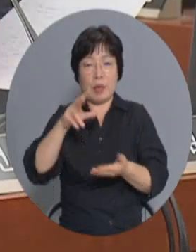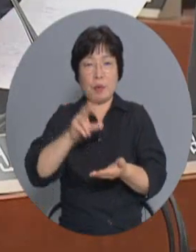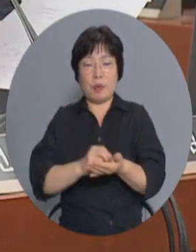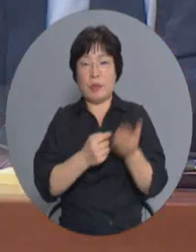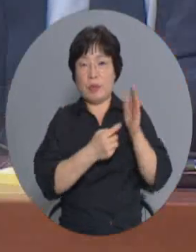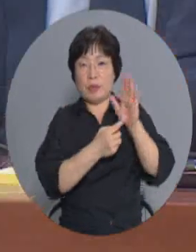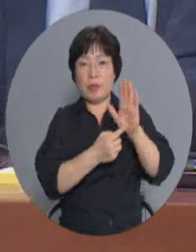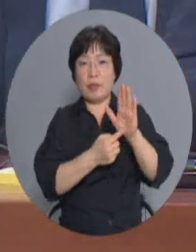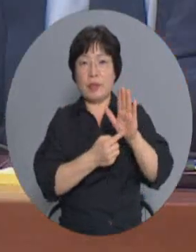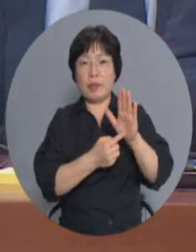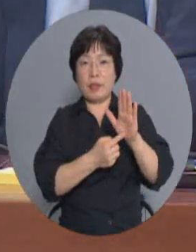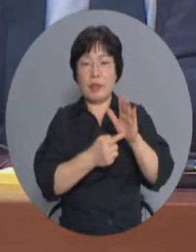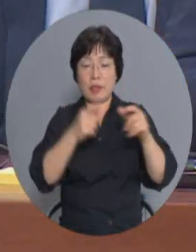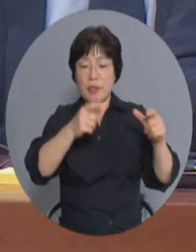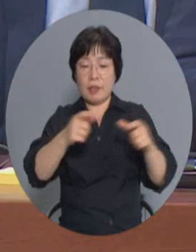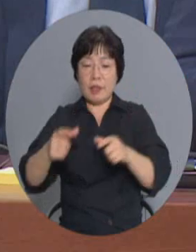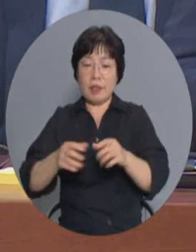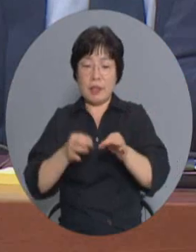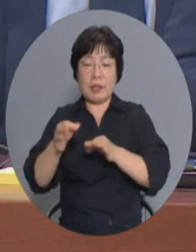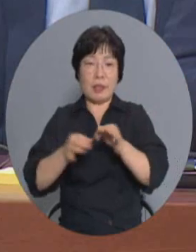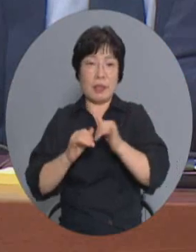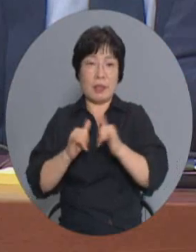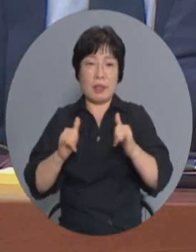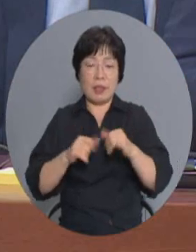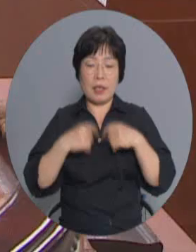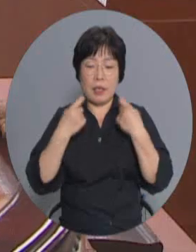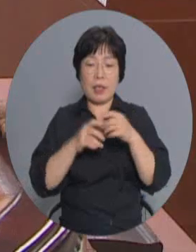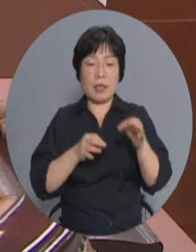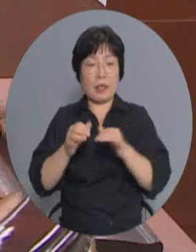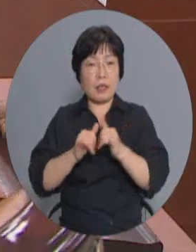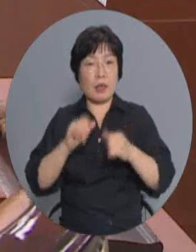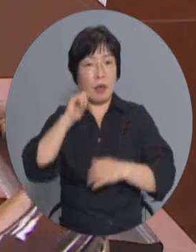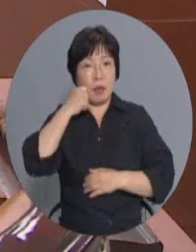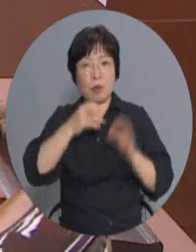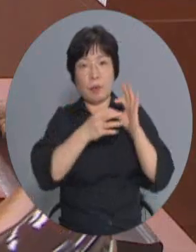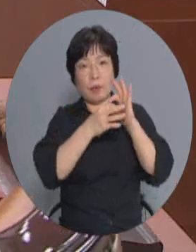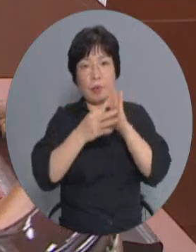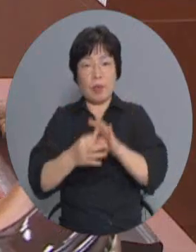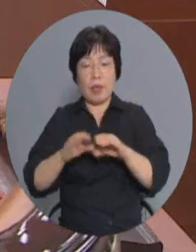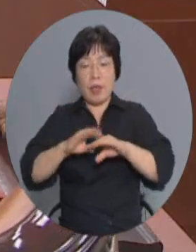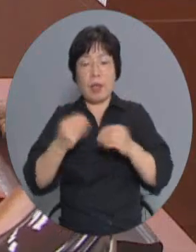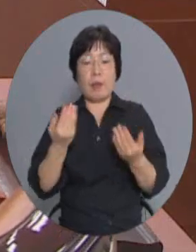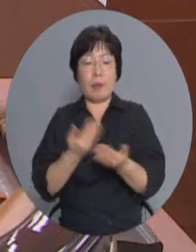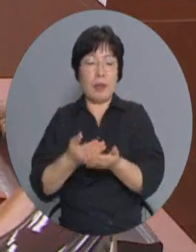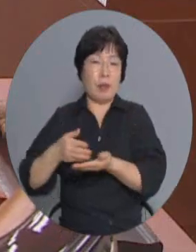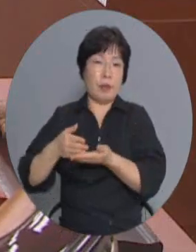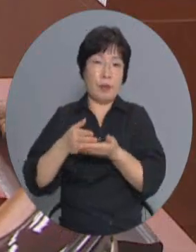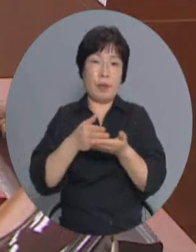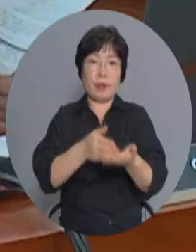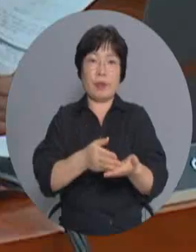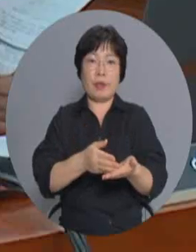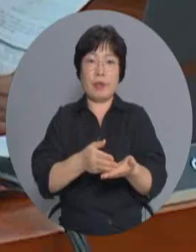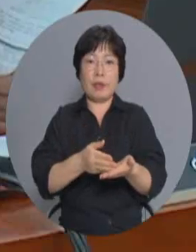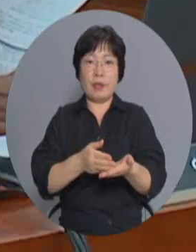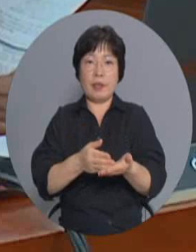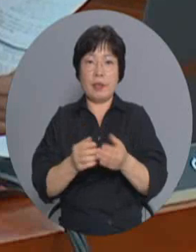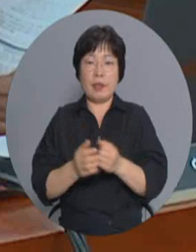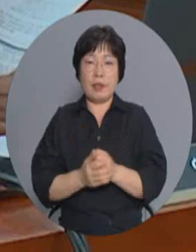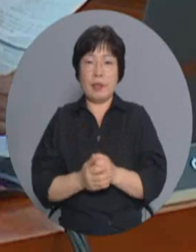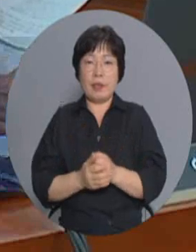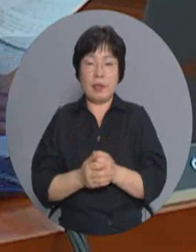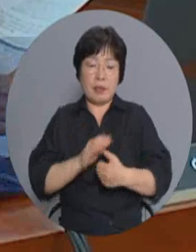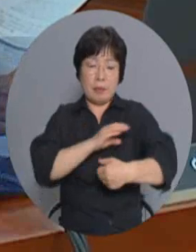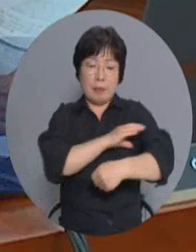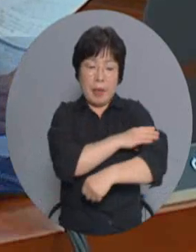겁니다. 지역마다 소상공인과 자영업자들의 어려움이 계속되고 있다며 대책 마련을 촉구했습니다. 이 약관,